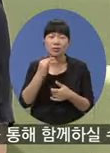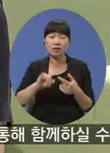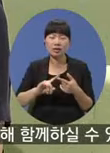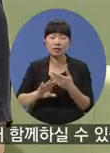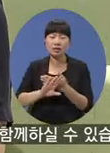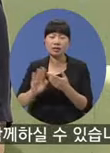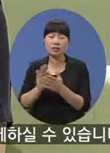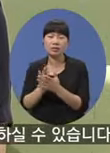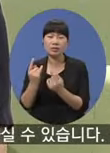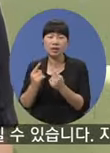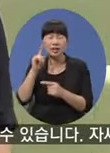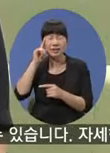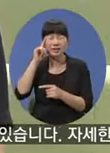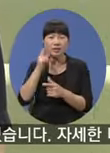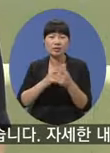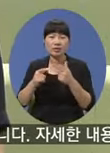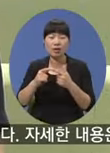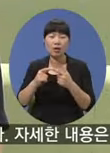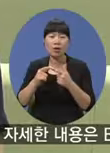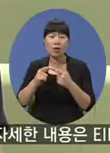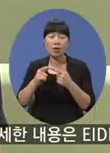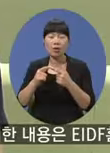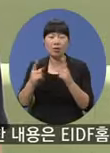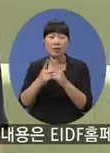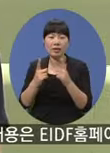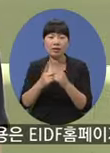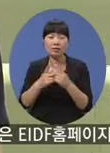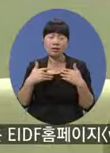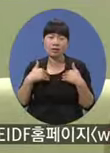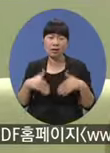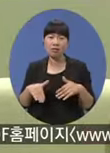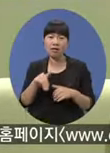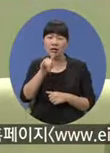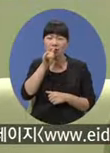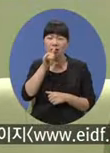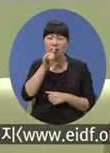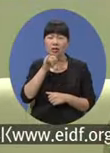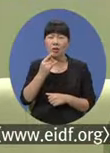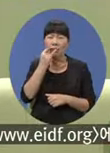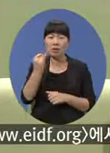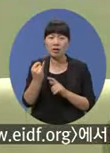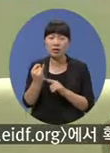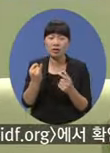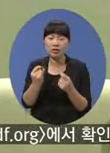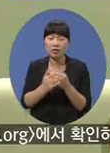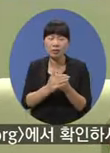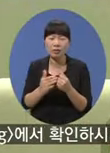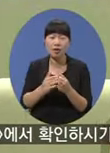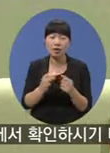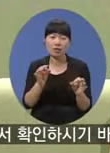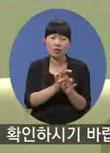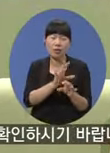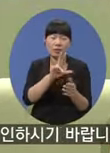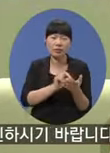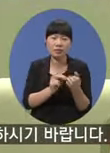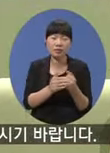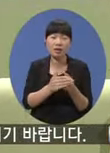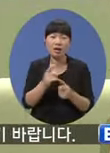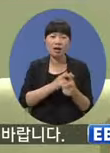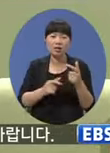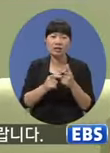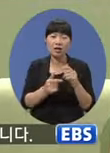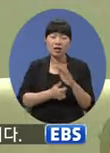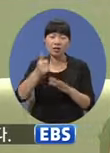다른 아이들보다 스트레스 약간 좀 취약할 수는 있기는 하죠. 그러면 어머님이 그러니까 이걸 없애려고 더 애를 갖다가